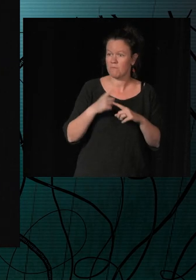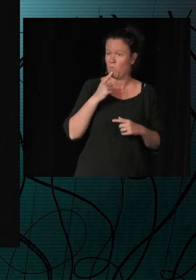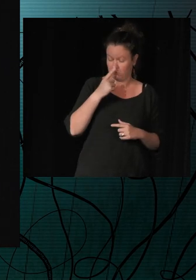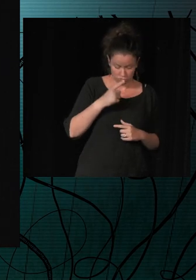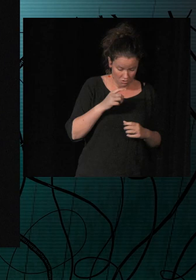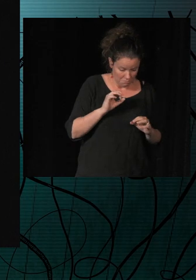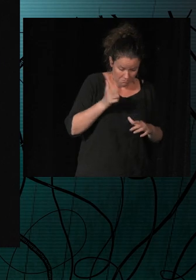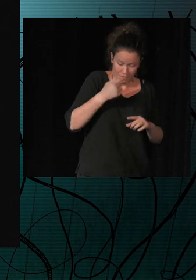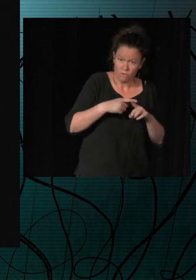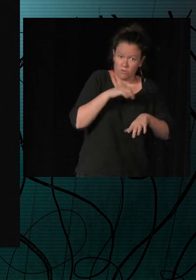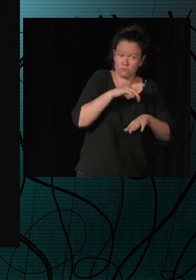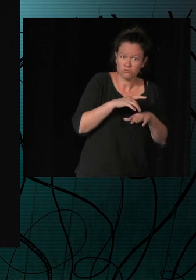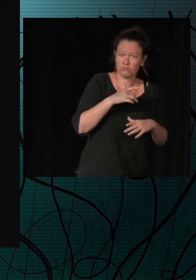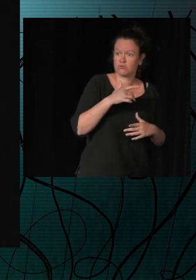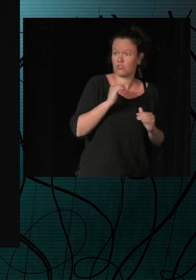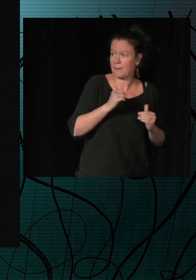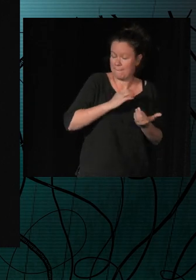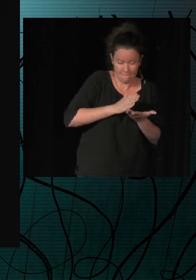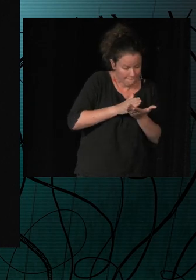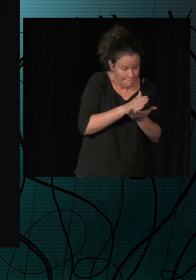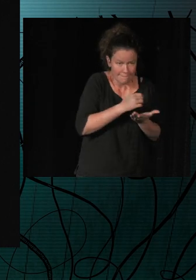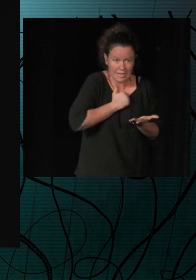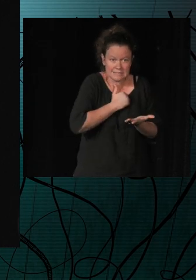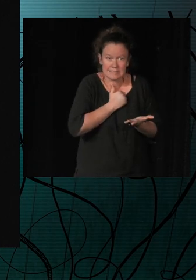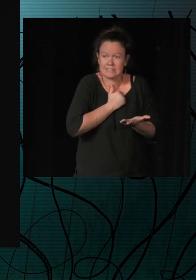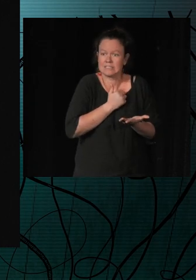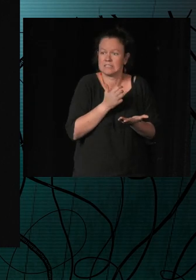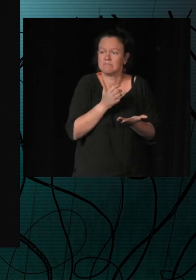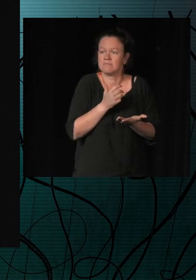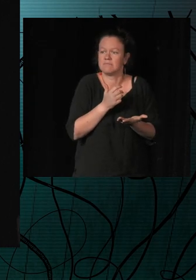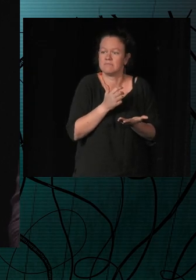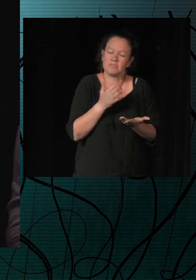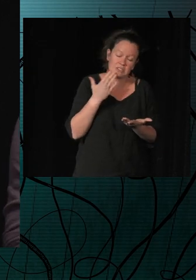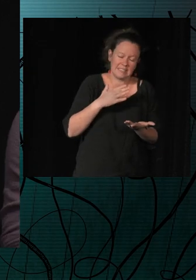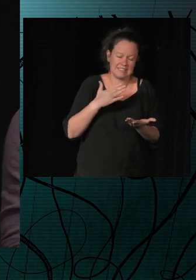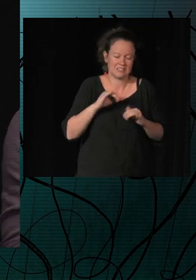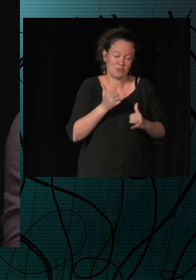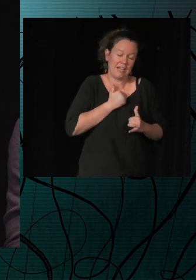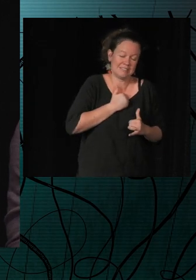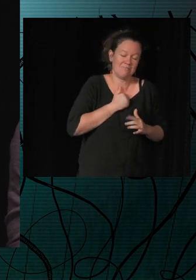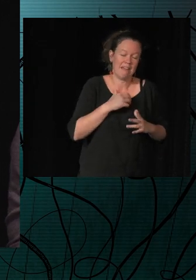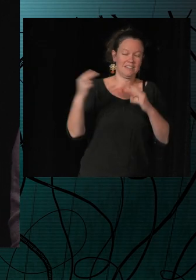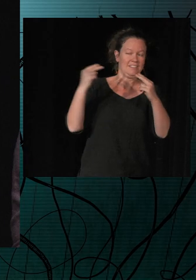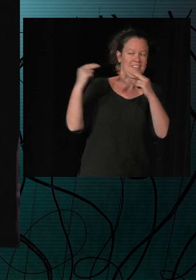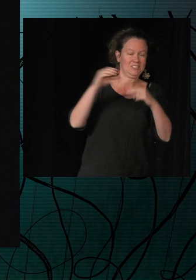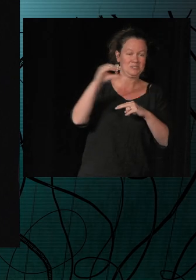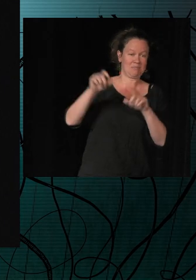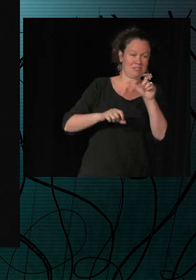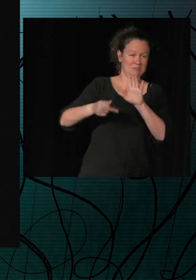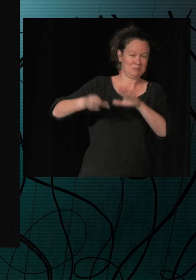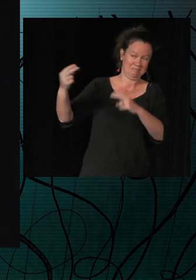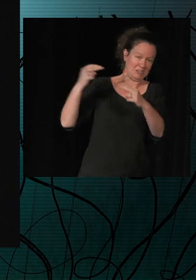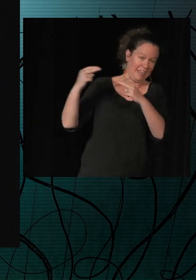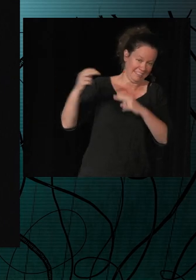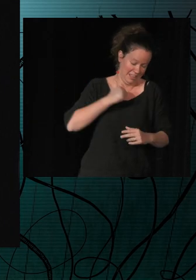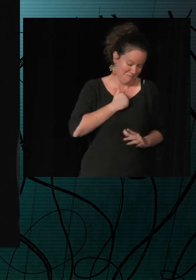très intime je trouve malgré tout malgré le fait que je fasse des trucs intimes avec des centaines de personnes c'est étrange dit comme ça mais en tout